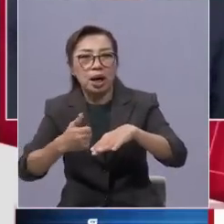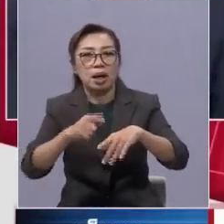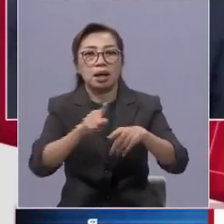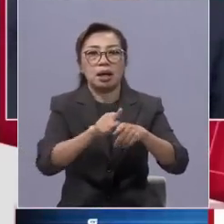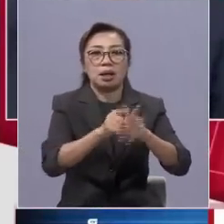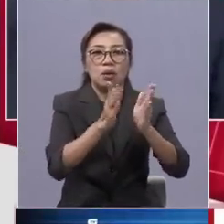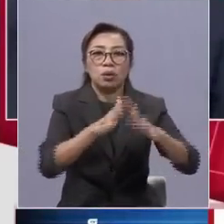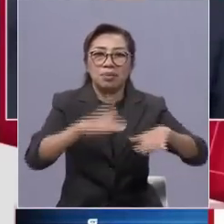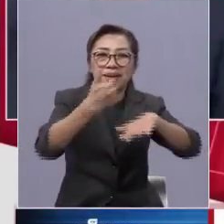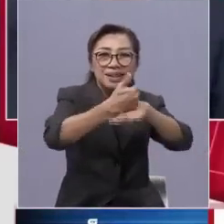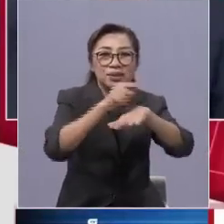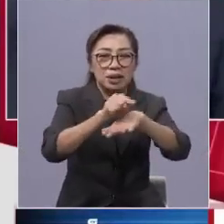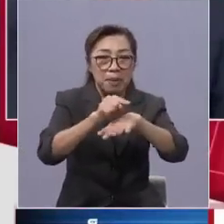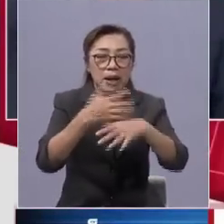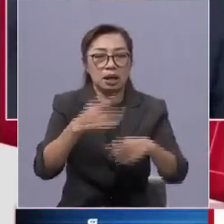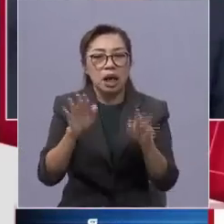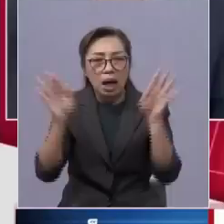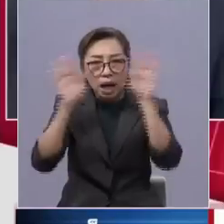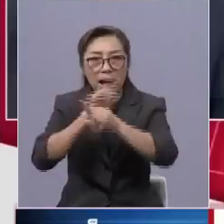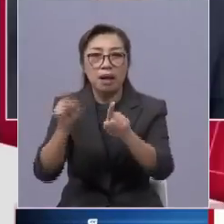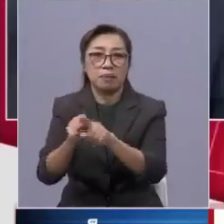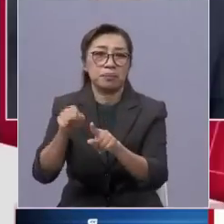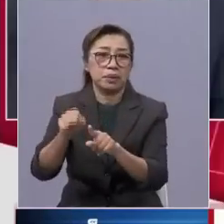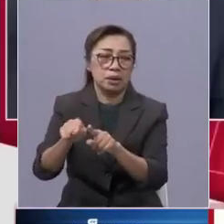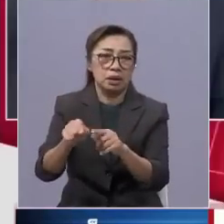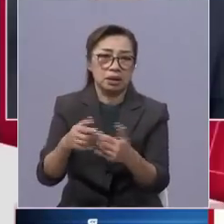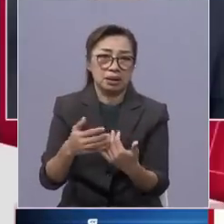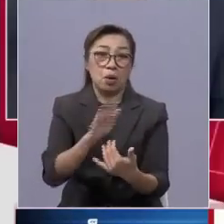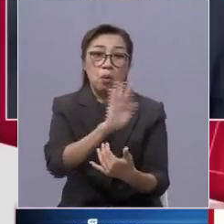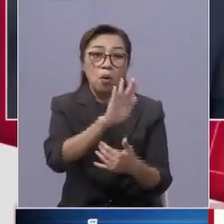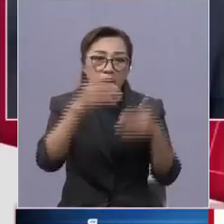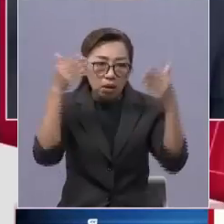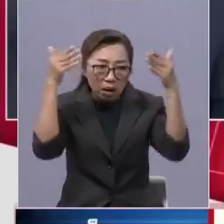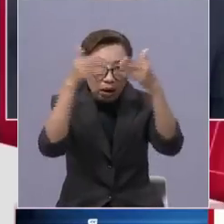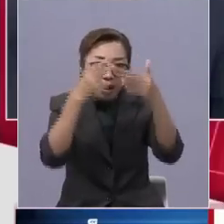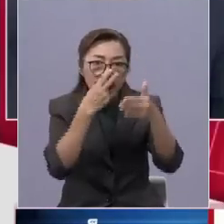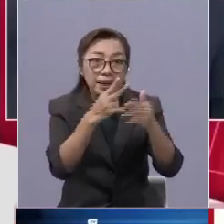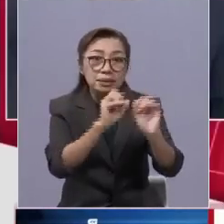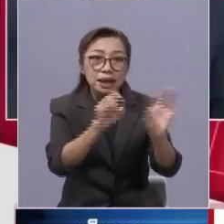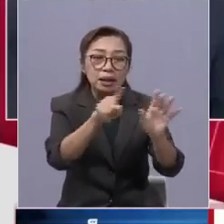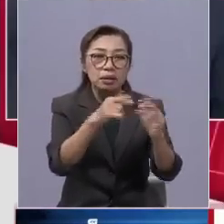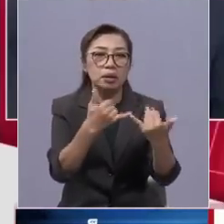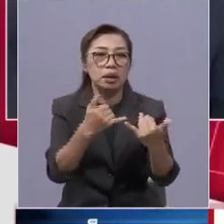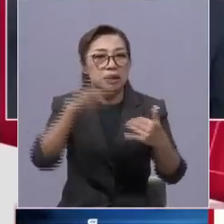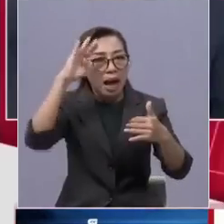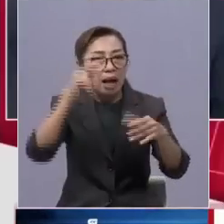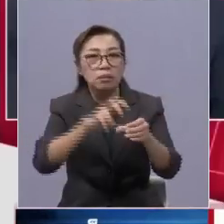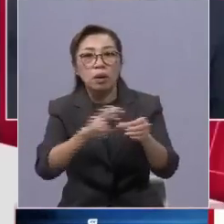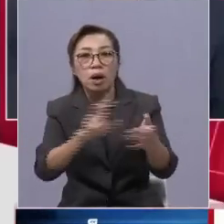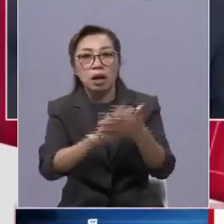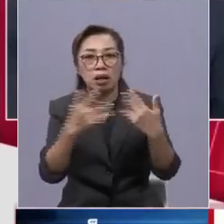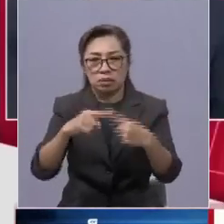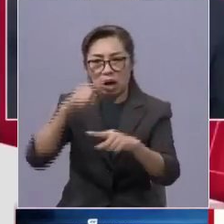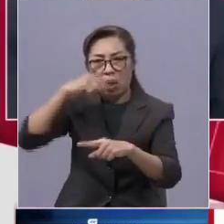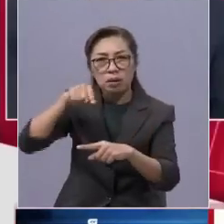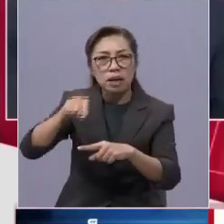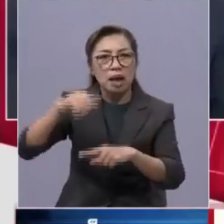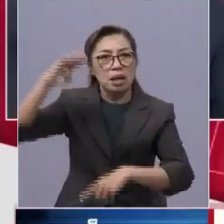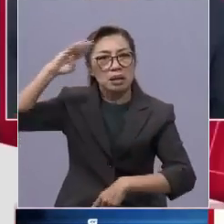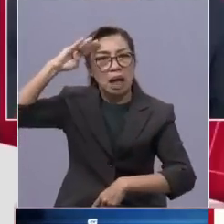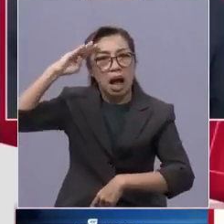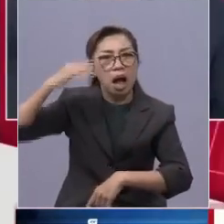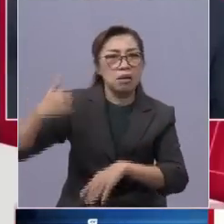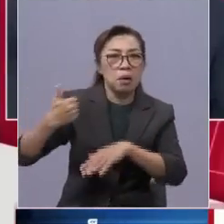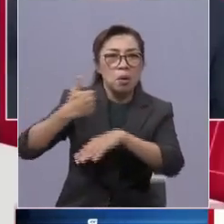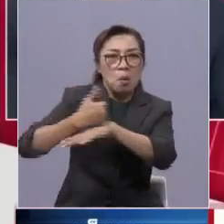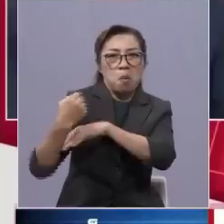ทำให้เห็นกองทัพทยอยถอยฉากทางการเมืองแต่สำหรับไทยเนี่ยมันระบอบที่ชนชั้นนำทหารมีอิทธิพลมันไม่ถึงกับล่มสล